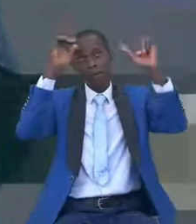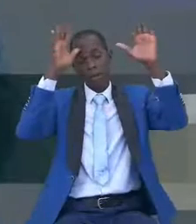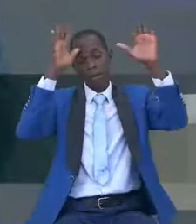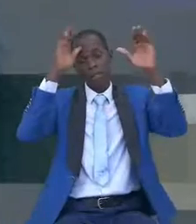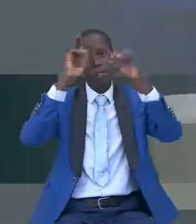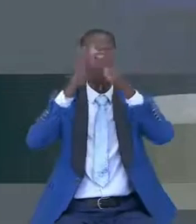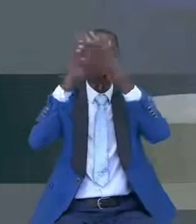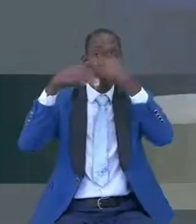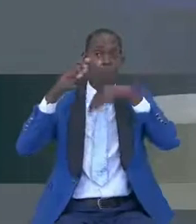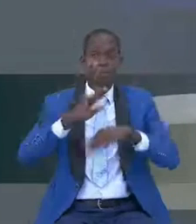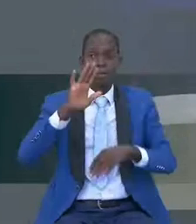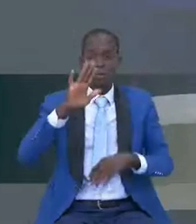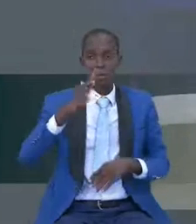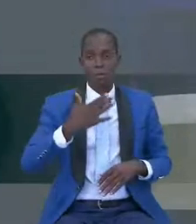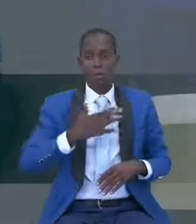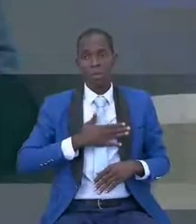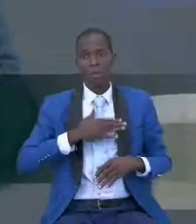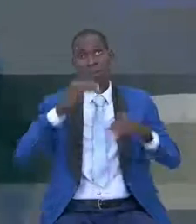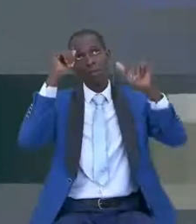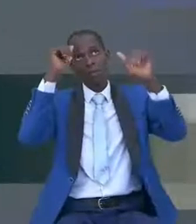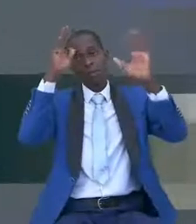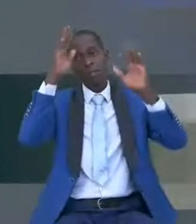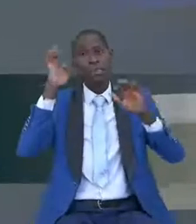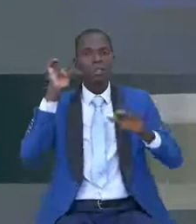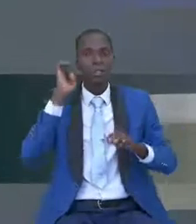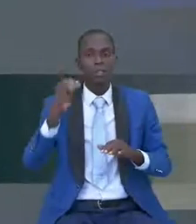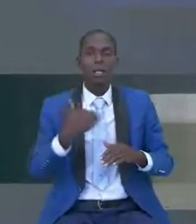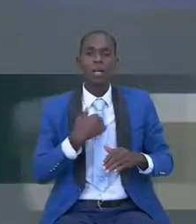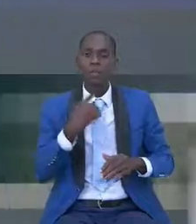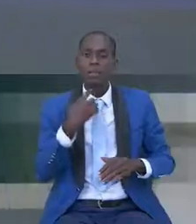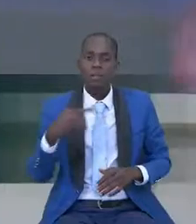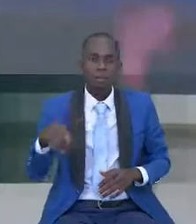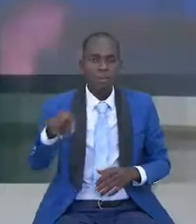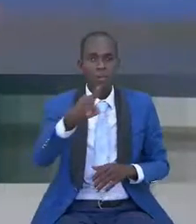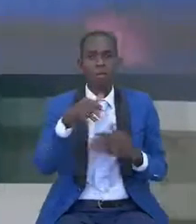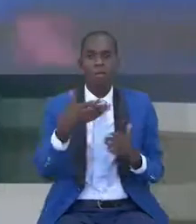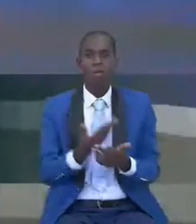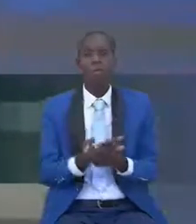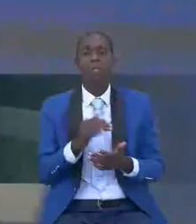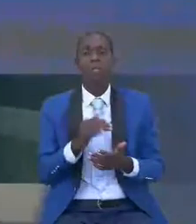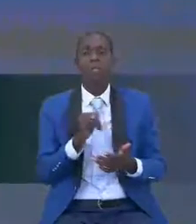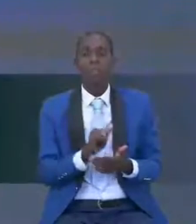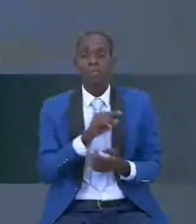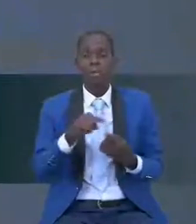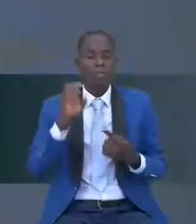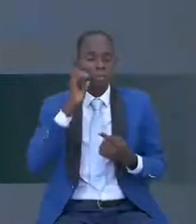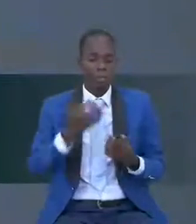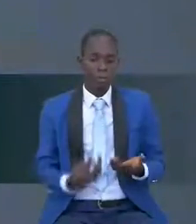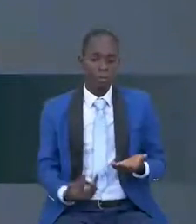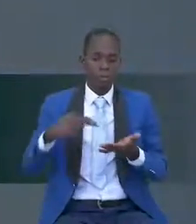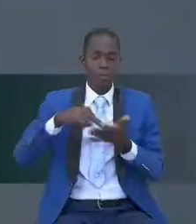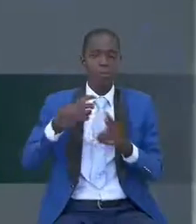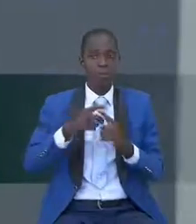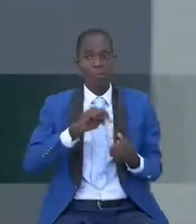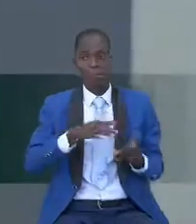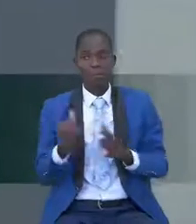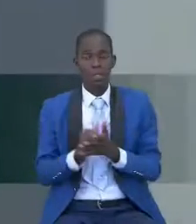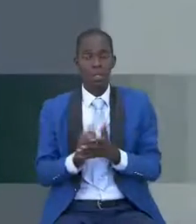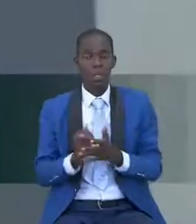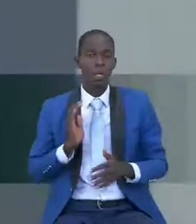votre Père, il leur a dit, quand il est ressuscité des morts, et ce même Dieu, notre Père qui est